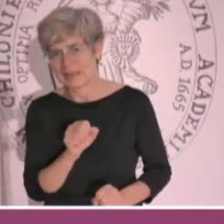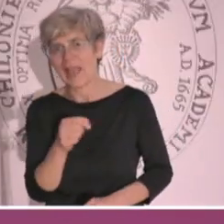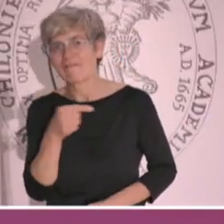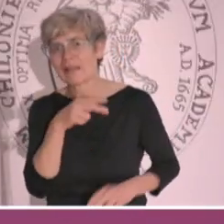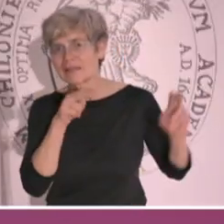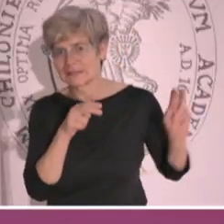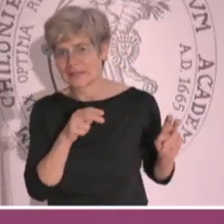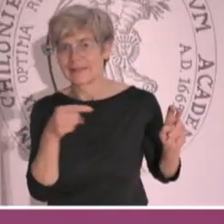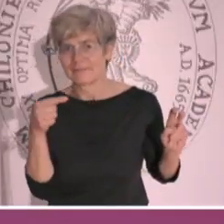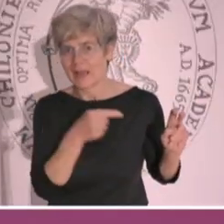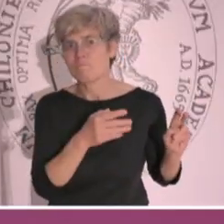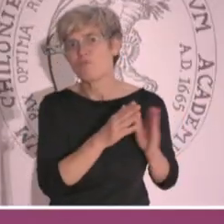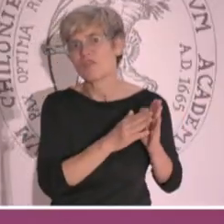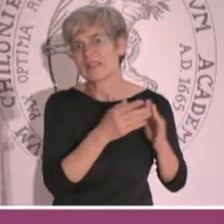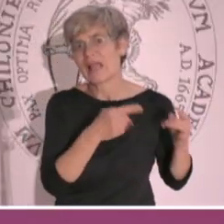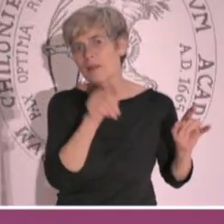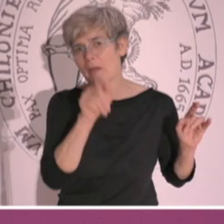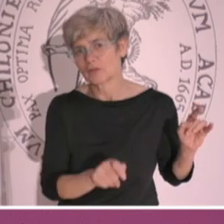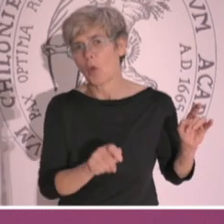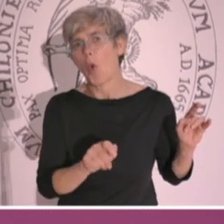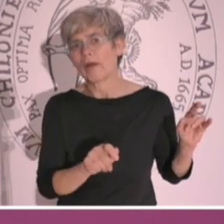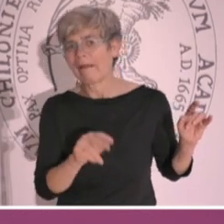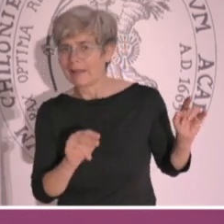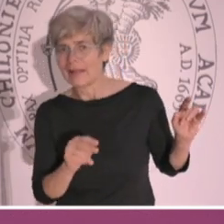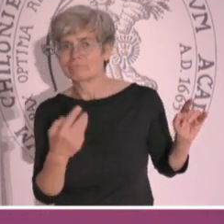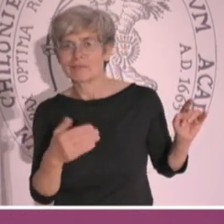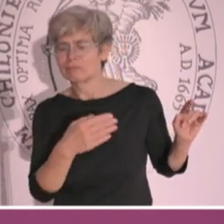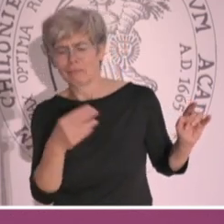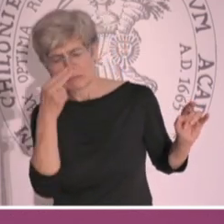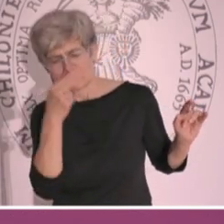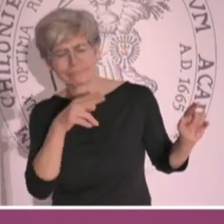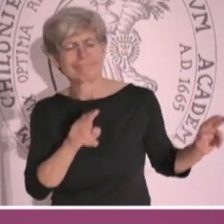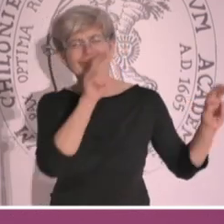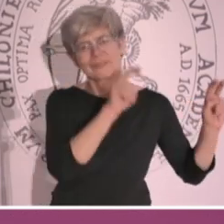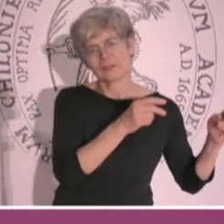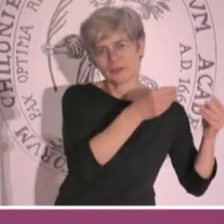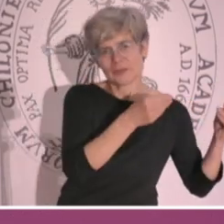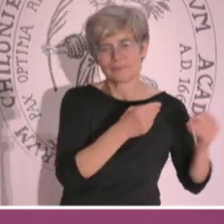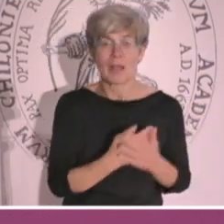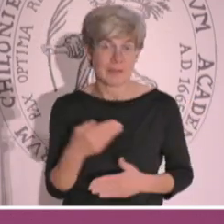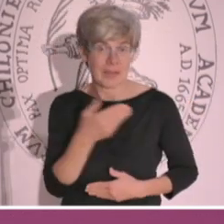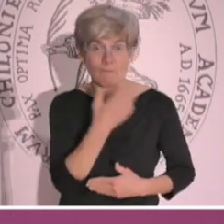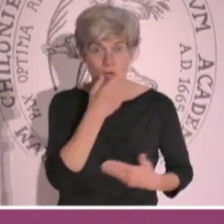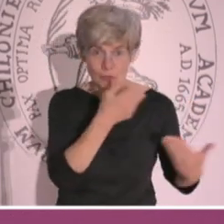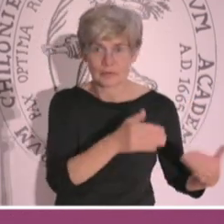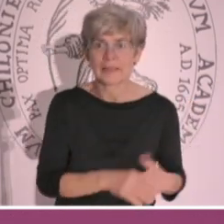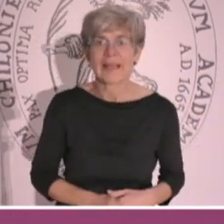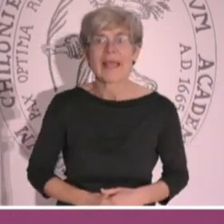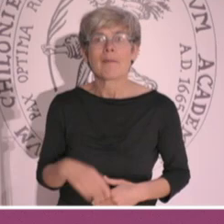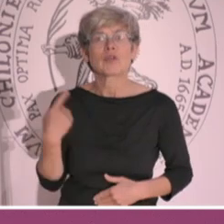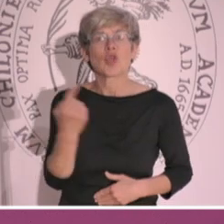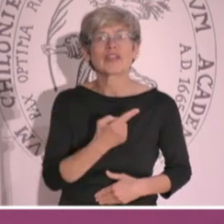kennenzulernen, jemanden ansprechen. All das ist hier gewünscht. Unsere Angebote für Sie in dieser Woche.